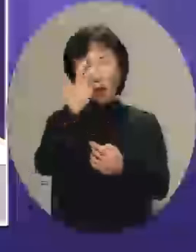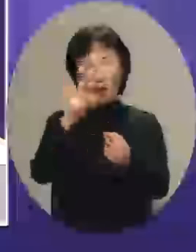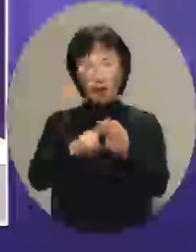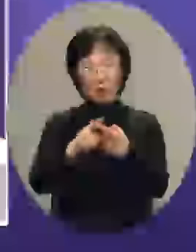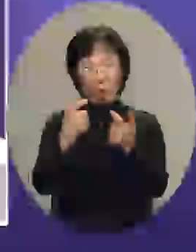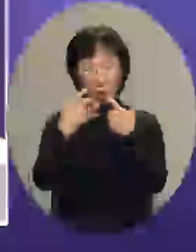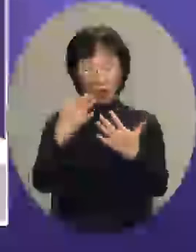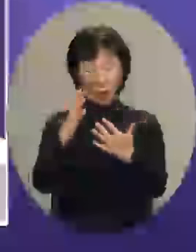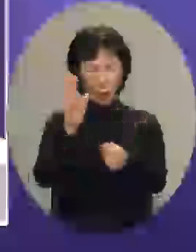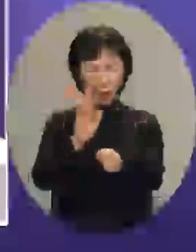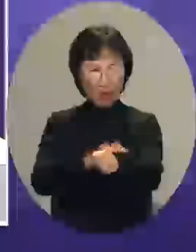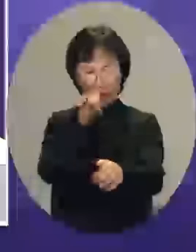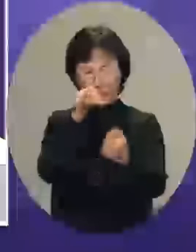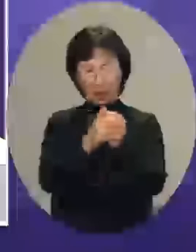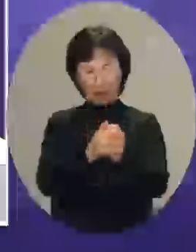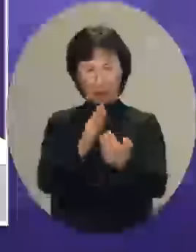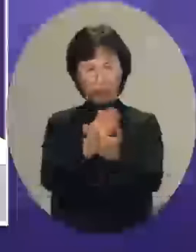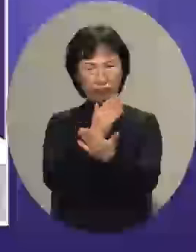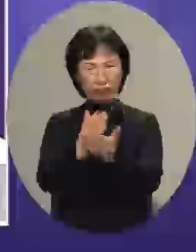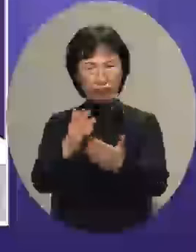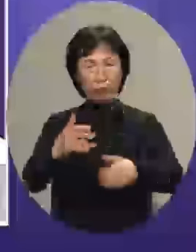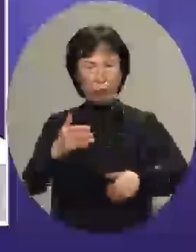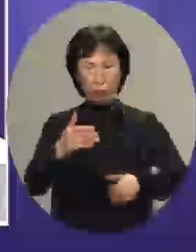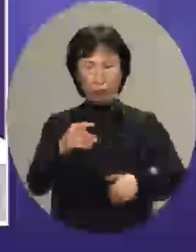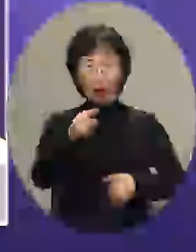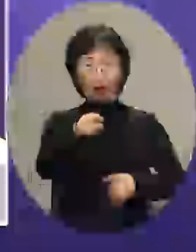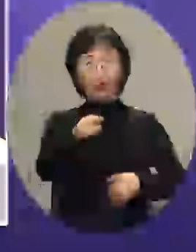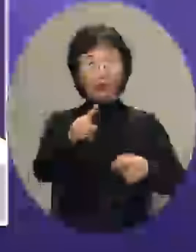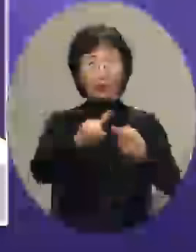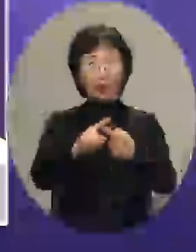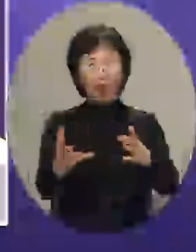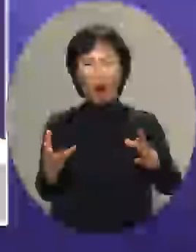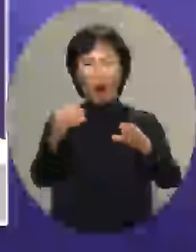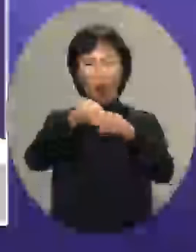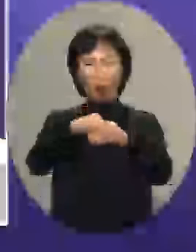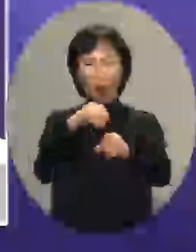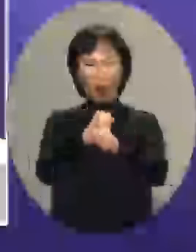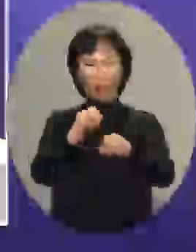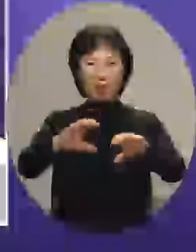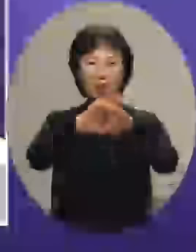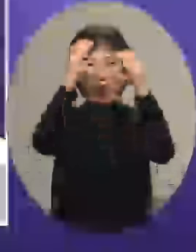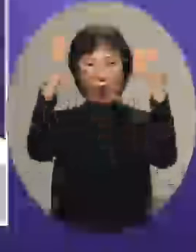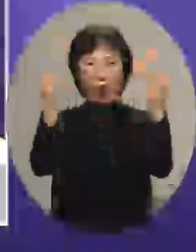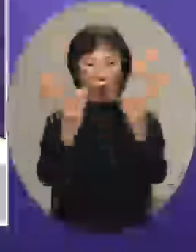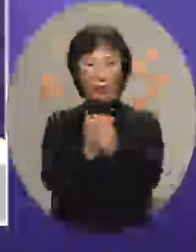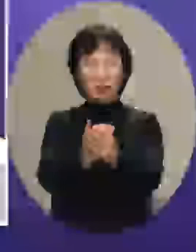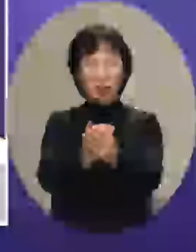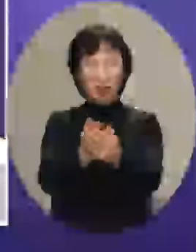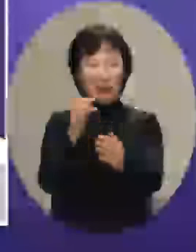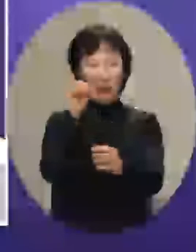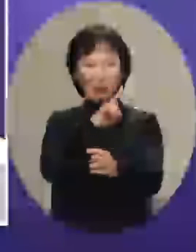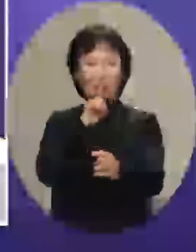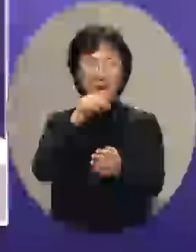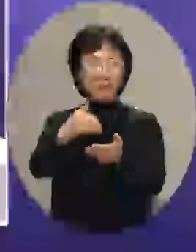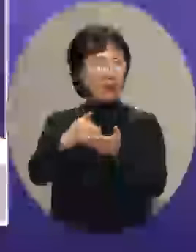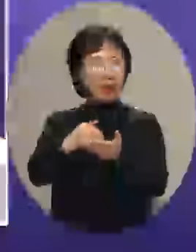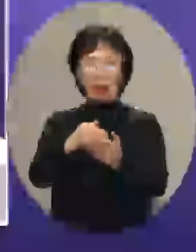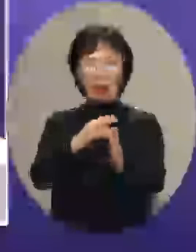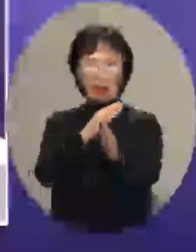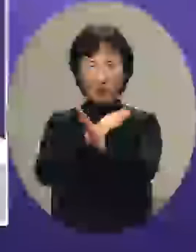전부 시시비비를 가려야죠. 당연히 가려야 되는데 그거를 포함해서 전체가 그 말씀은 드리는 아니고 좀 해탈